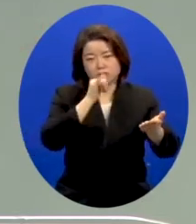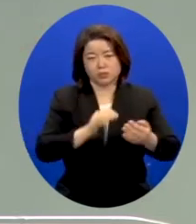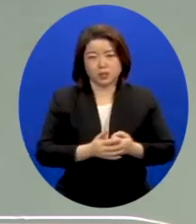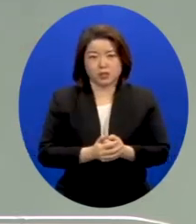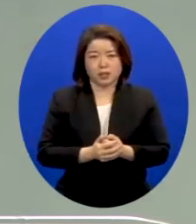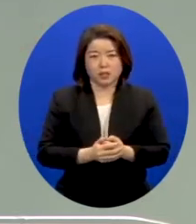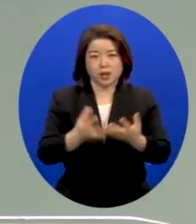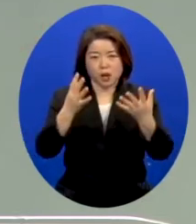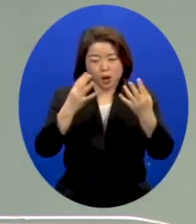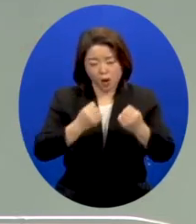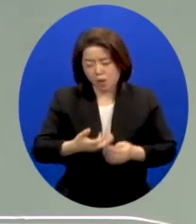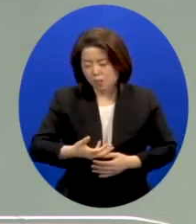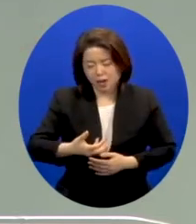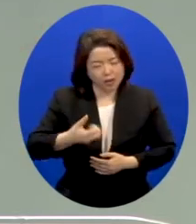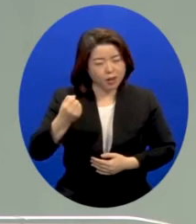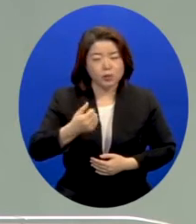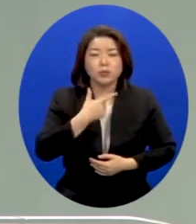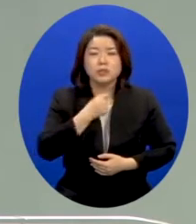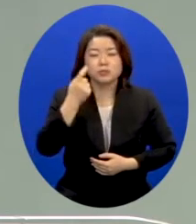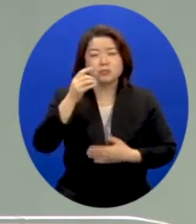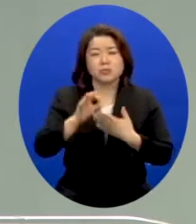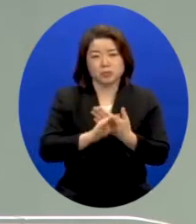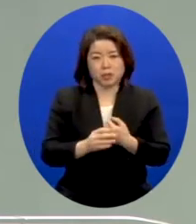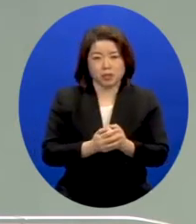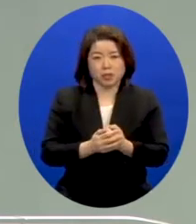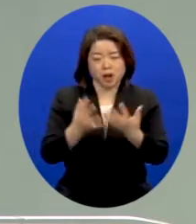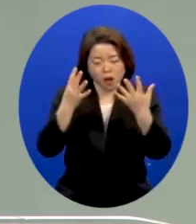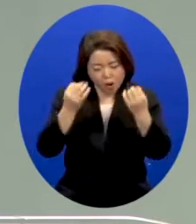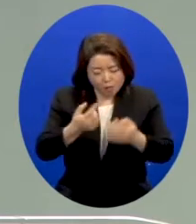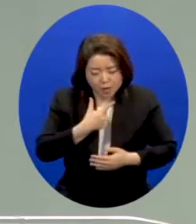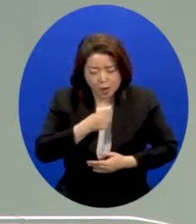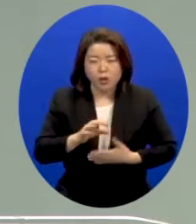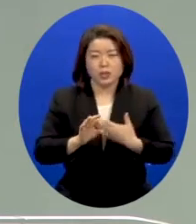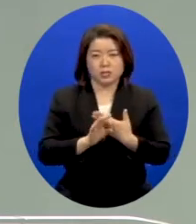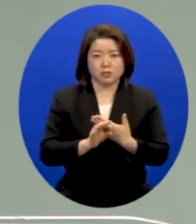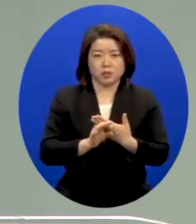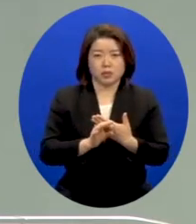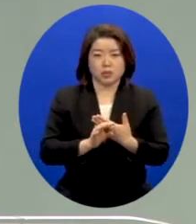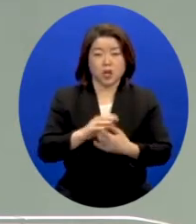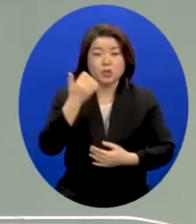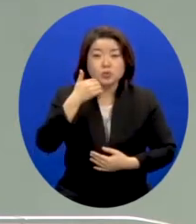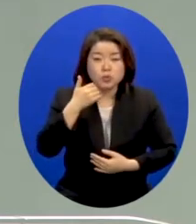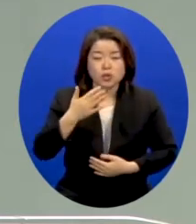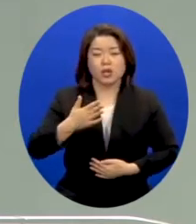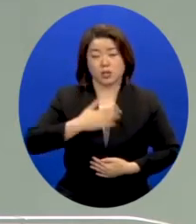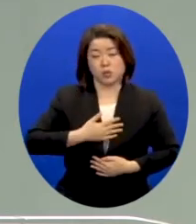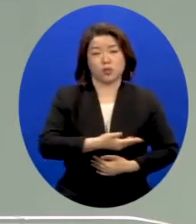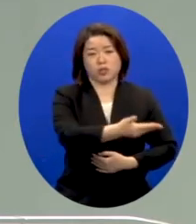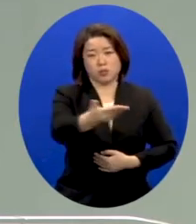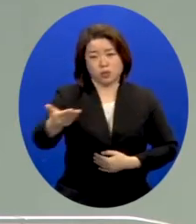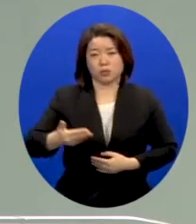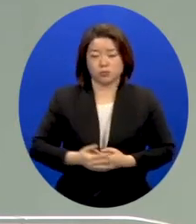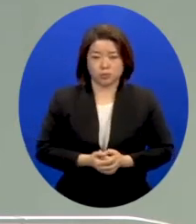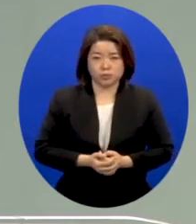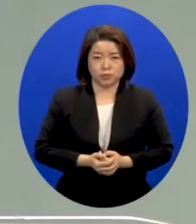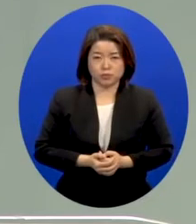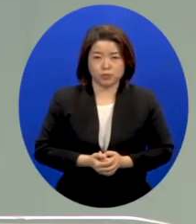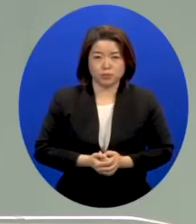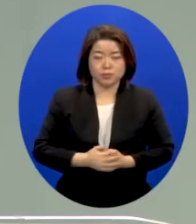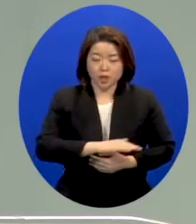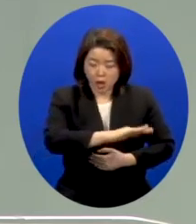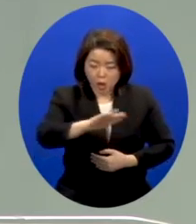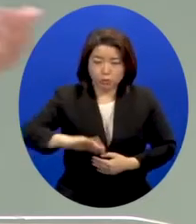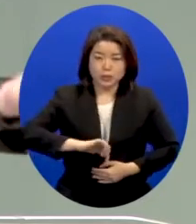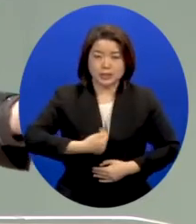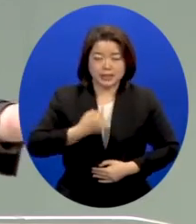얼마나 가지고 싶으면 얼마나 원 하셨으면 누구를 줘 정말 여러분을 우리는